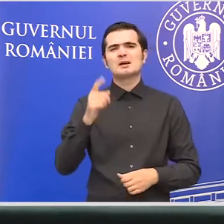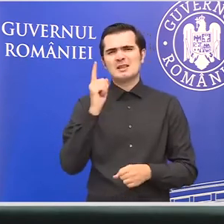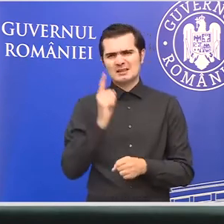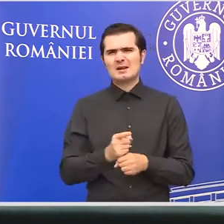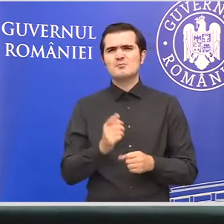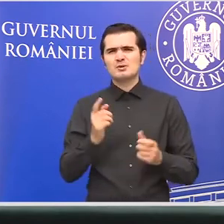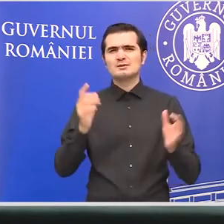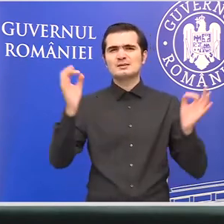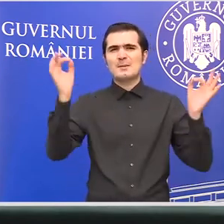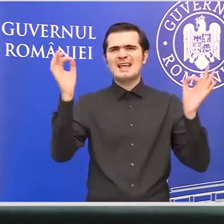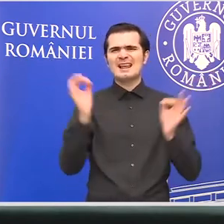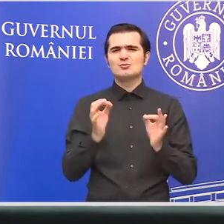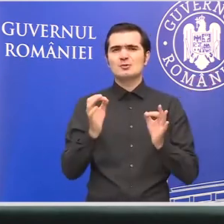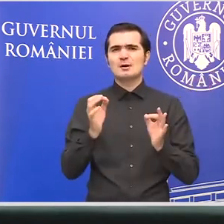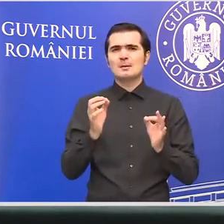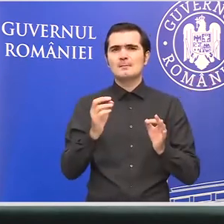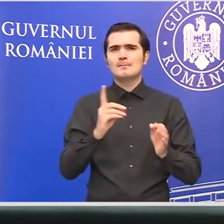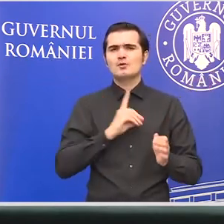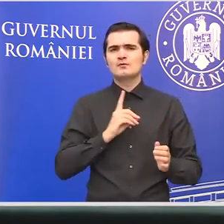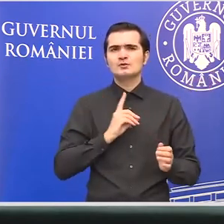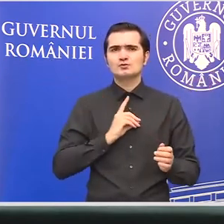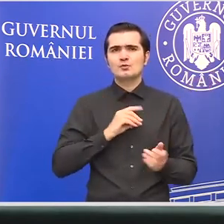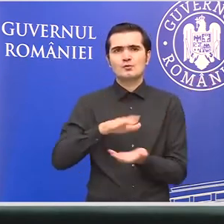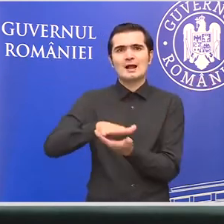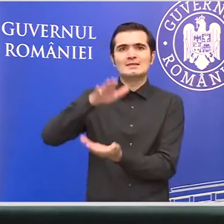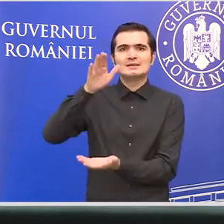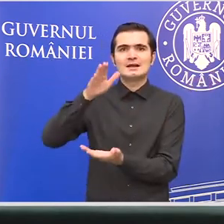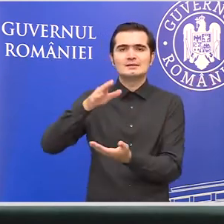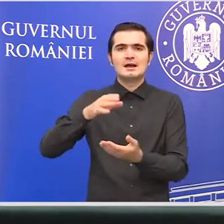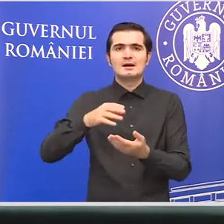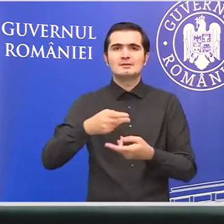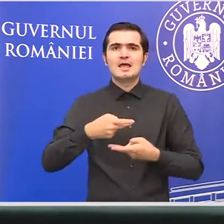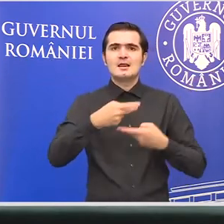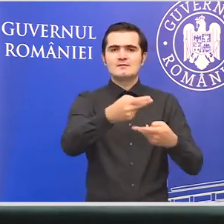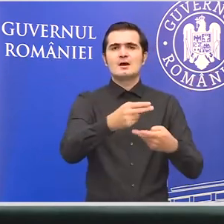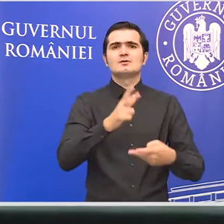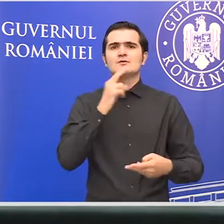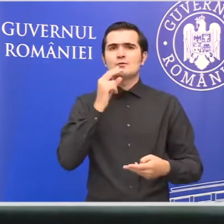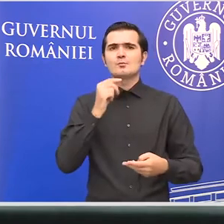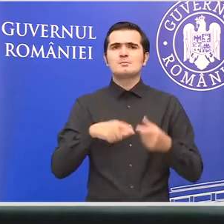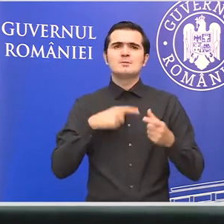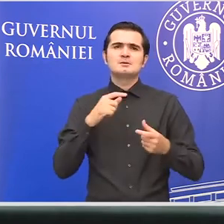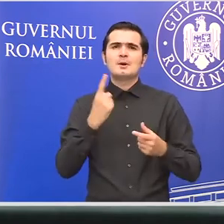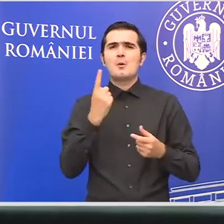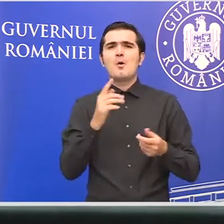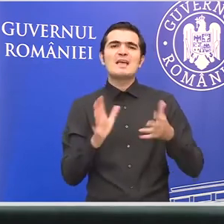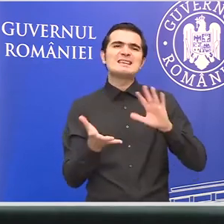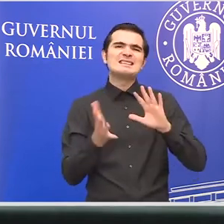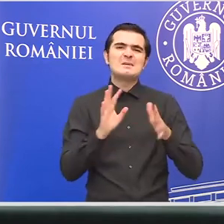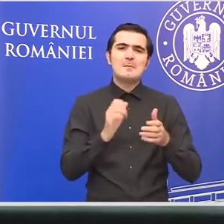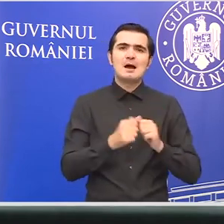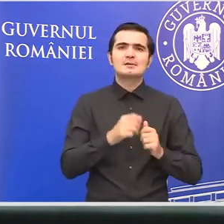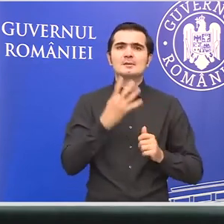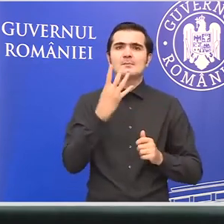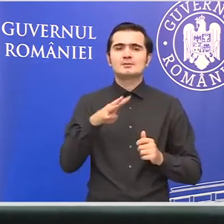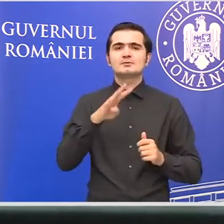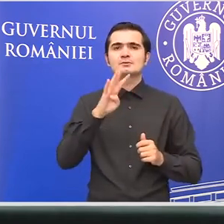temporar cantitățile livrate și atunci vorbim doar de estimări. Deci vorbim de un estimat de